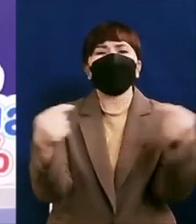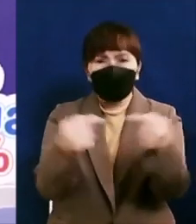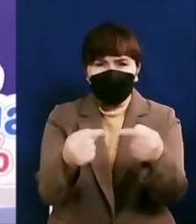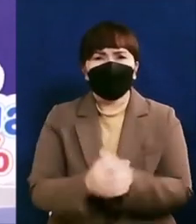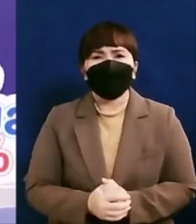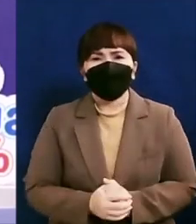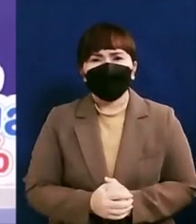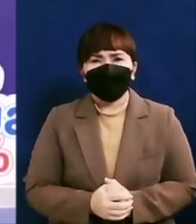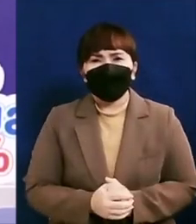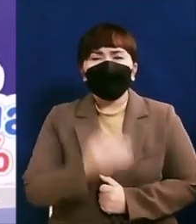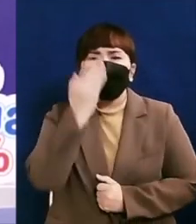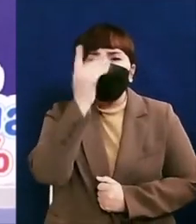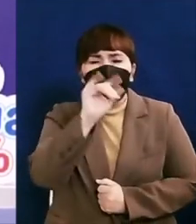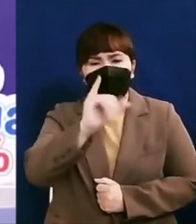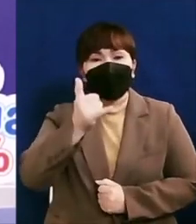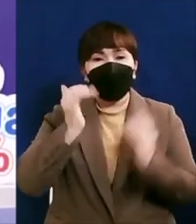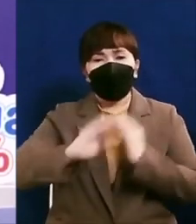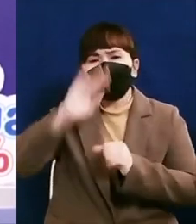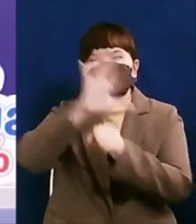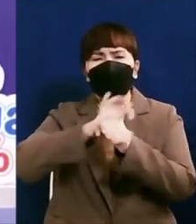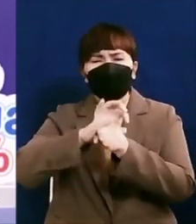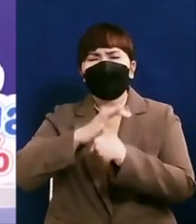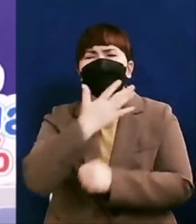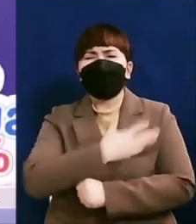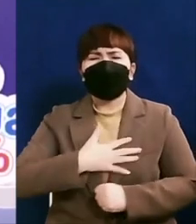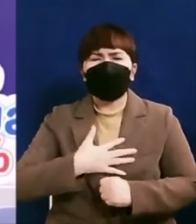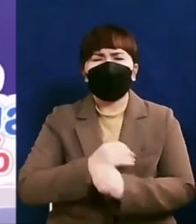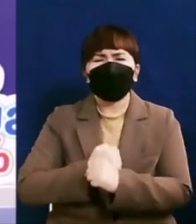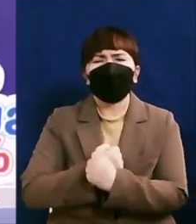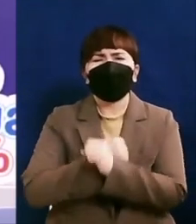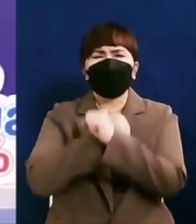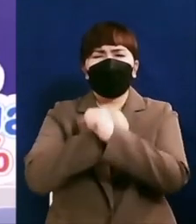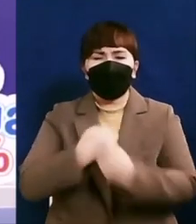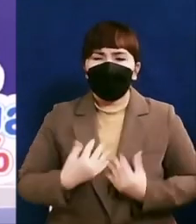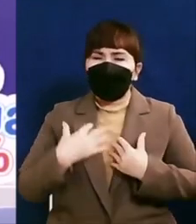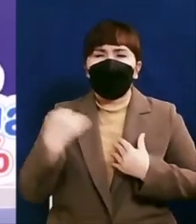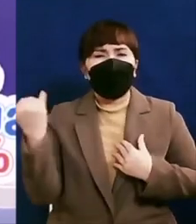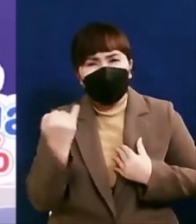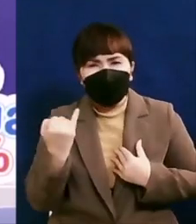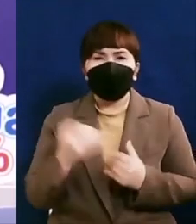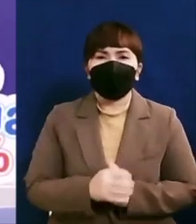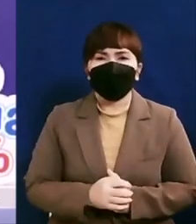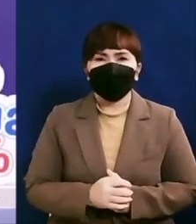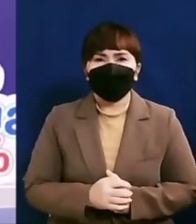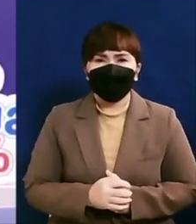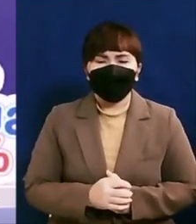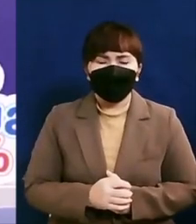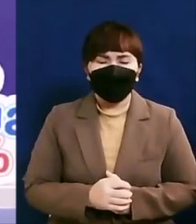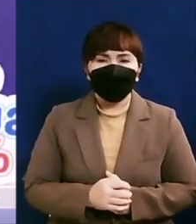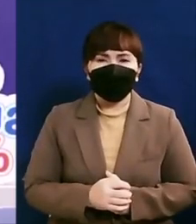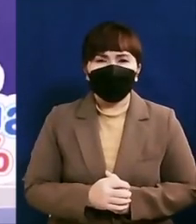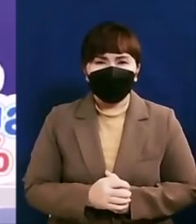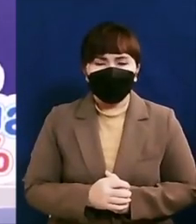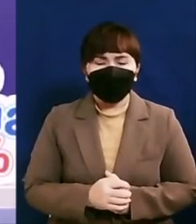ภูมิคุ้มกันอาจจะไม่ดีพอนะครับการผลิตนะครับที่จะมาต่อสู้กับเชื้อโรคนะครับกับโควิดเนี่ย